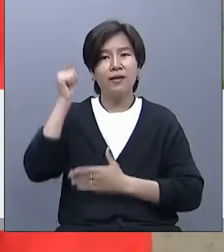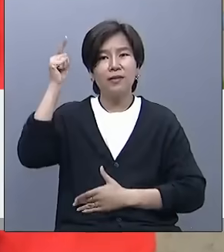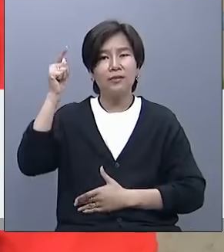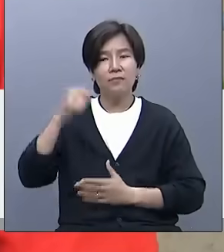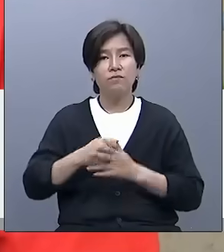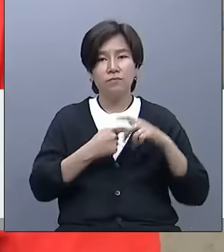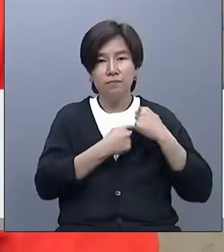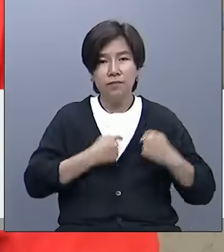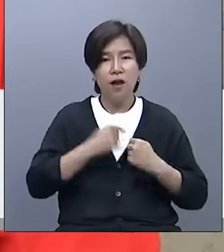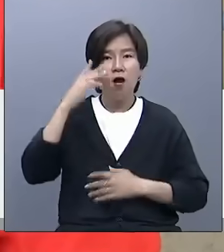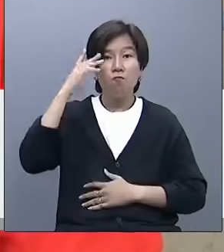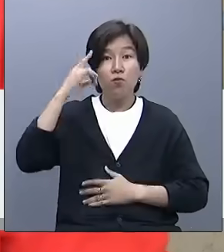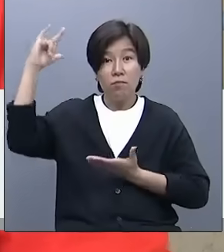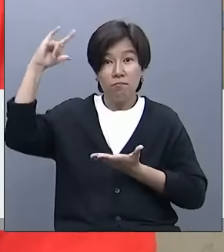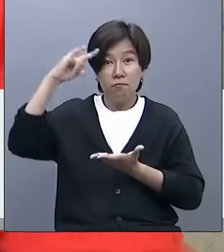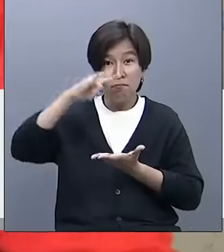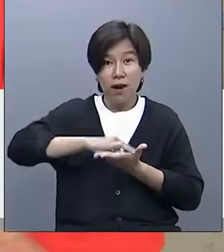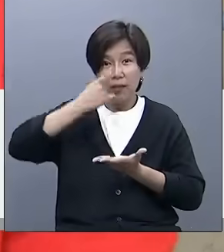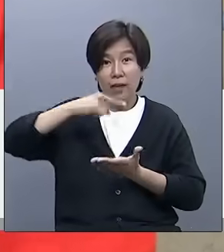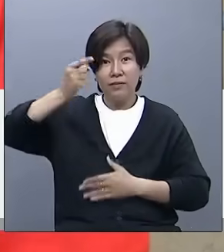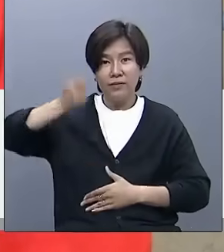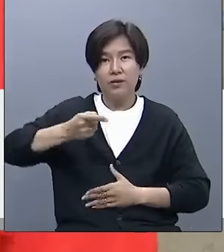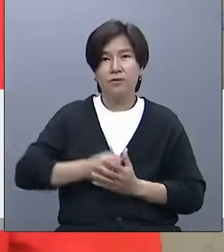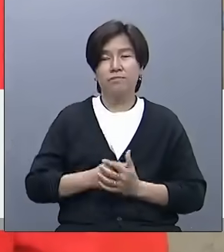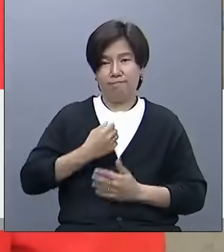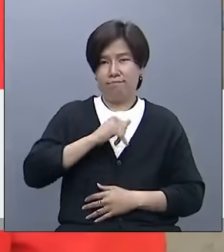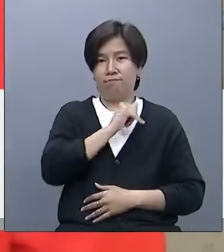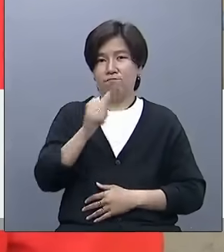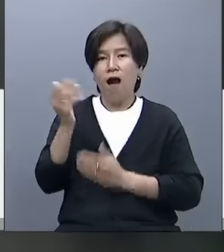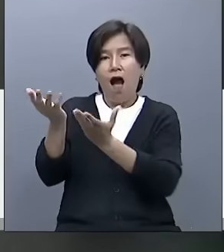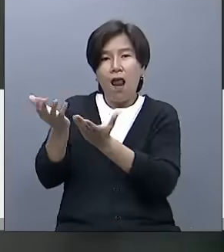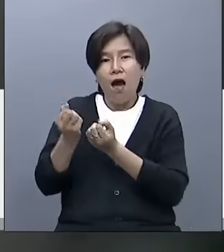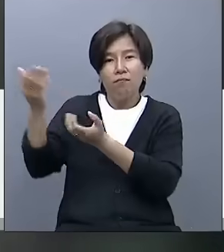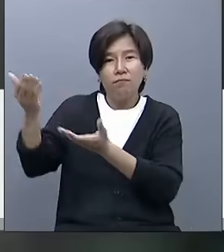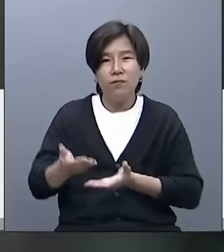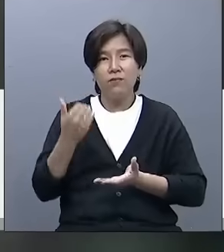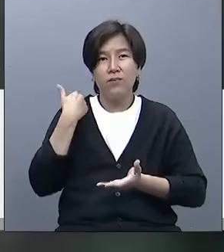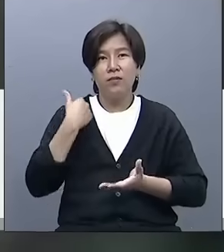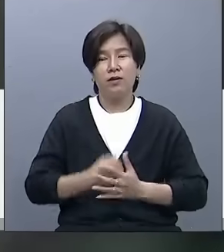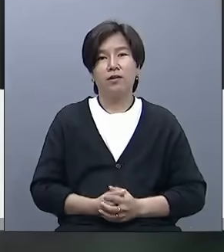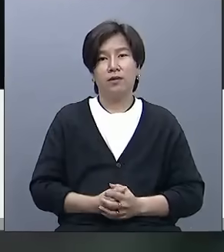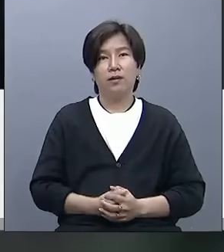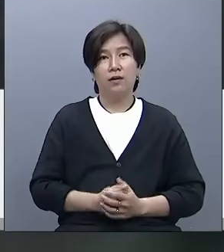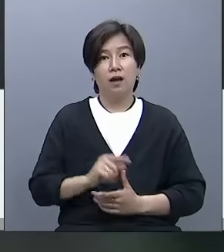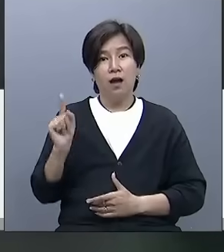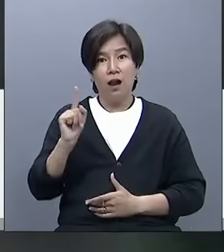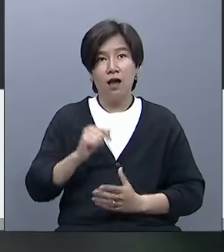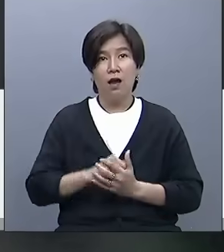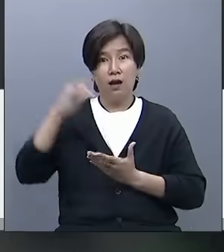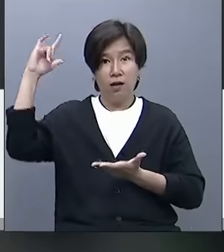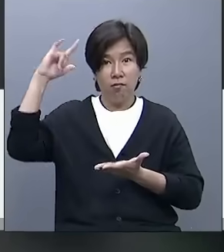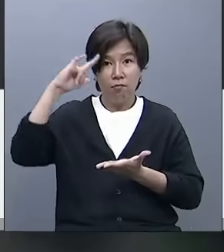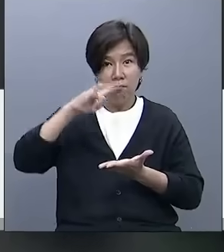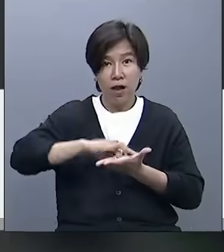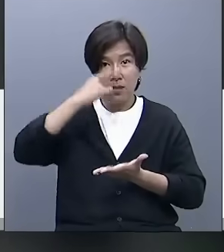พรุ่งนี้คุณทักษิณกลับมาแน่พร้อมจะเดินทางไปรับถึงสนามบินแต่ก็ยอมรับเหมือนกันว่าการประกาศกลับมาของคุณทักษิณ